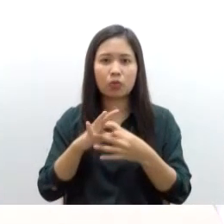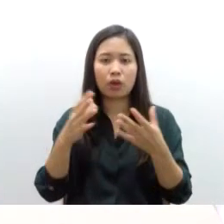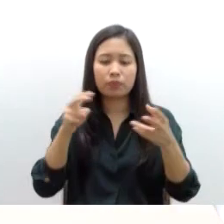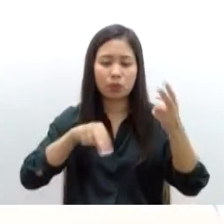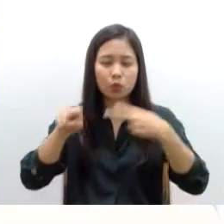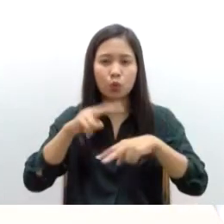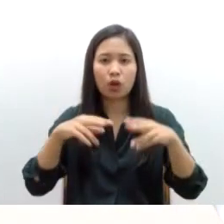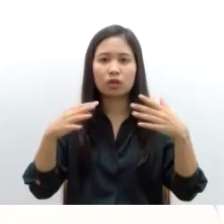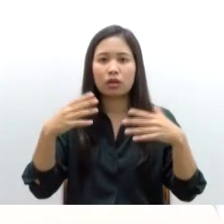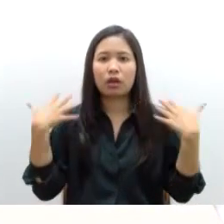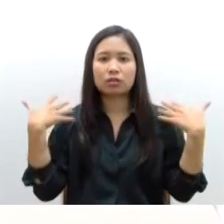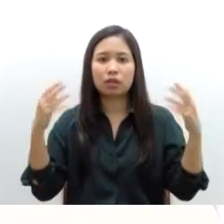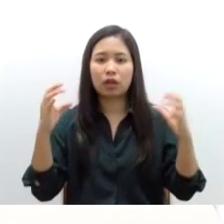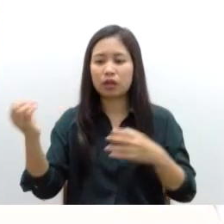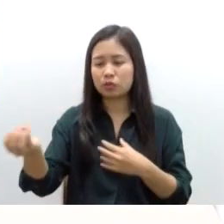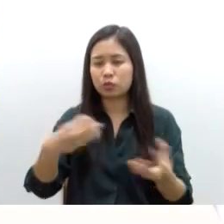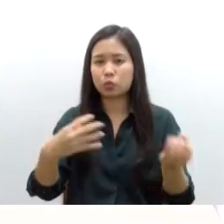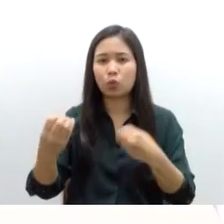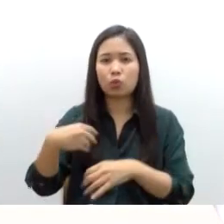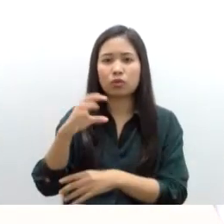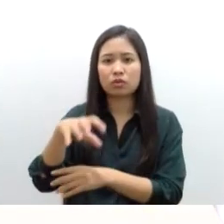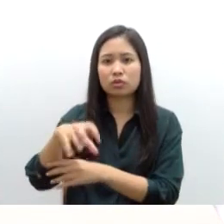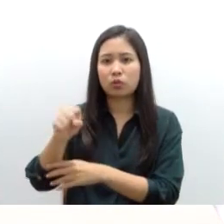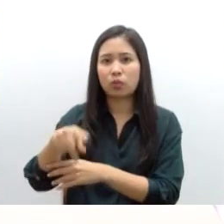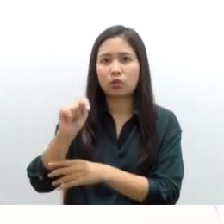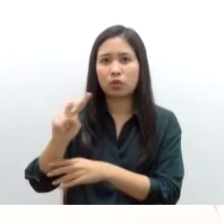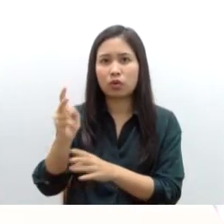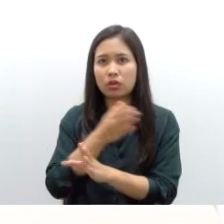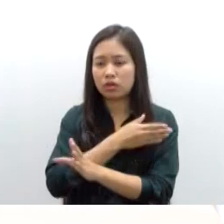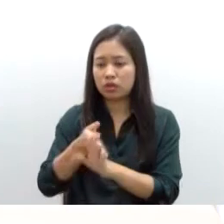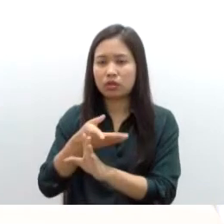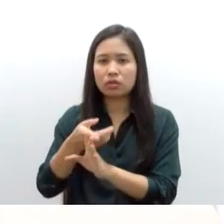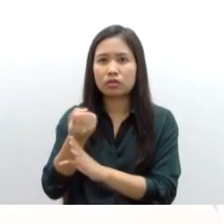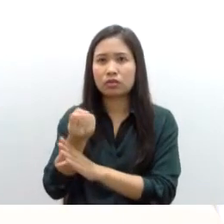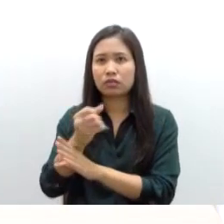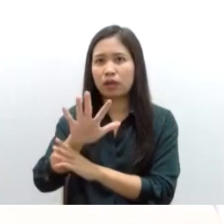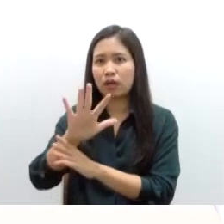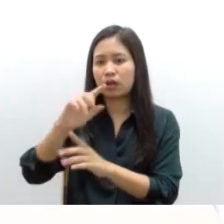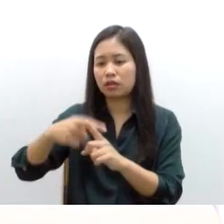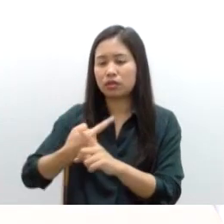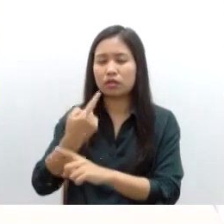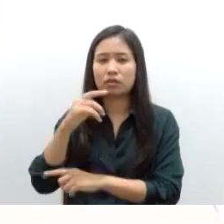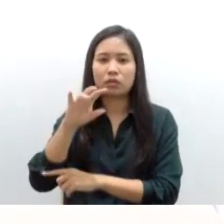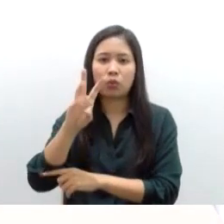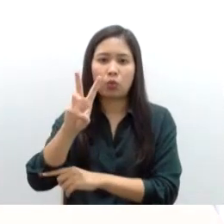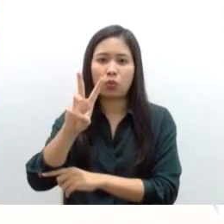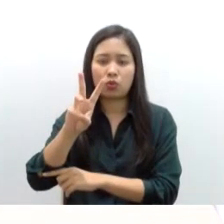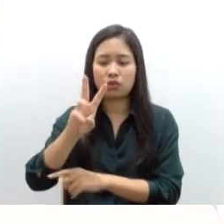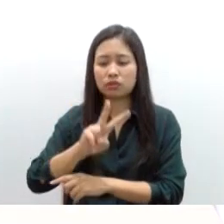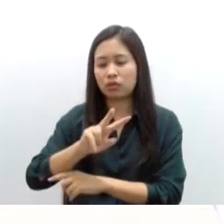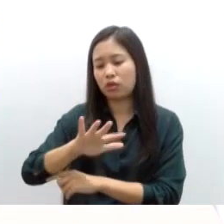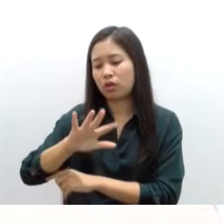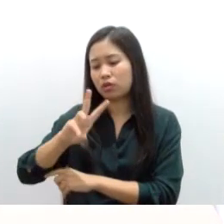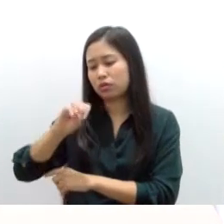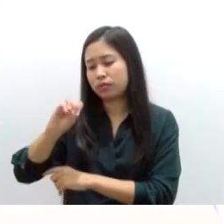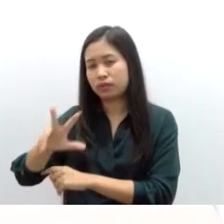ำนักงานคณะกรรมการการศึกษาขั้นพื้นฐานภายในวันที่15มิถุนายน2563นะ